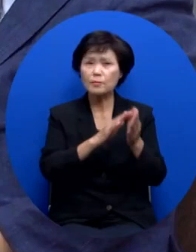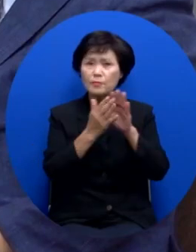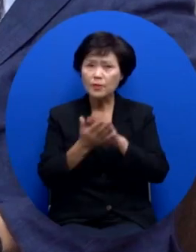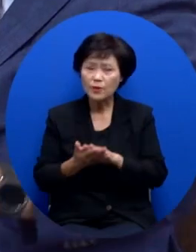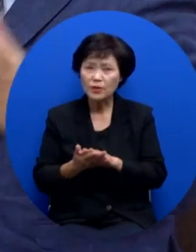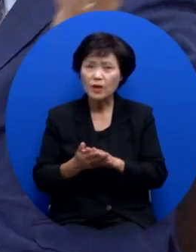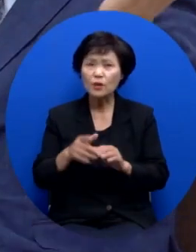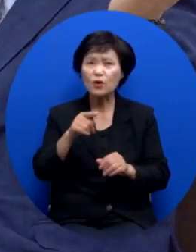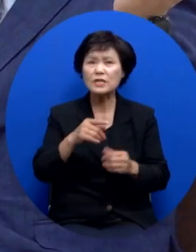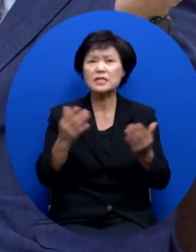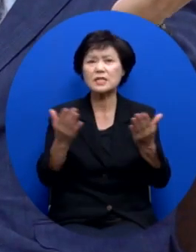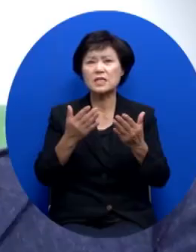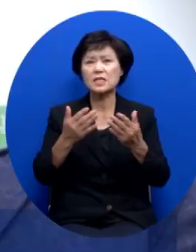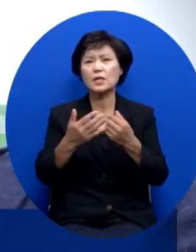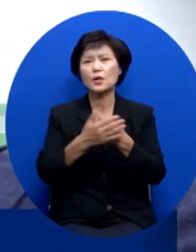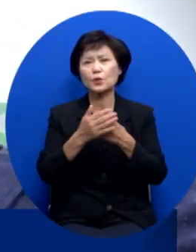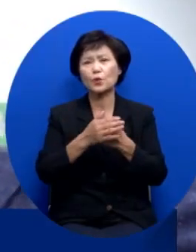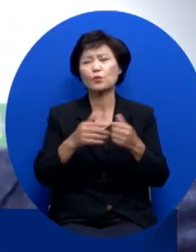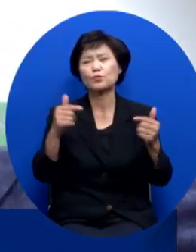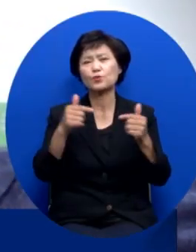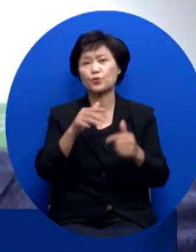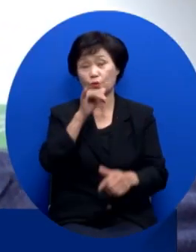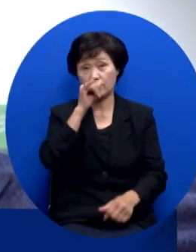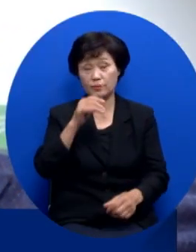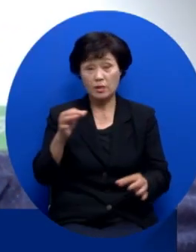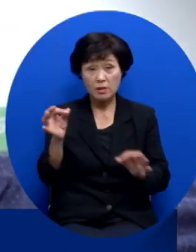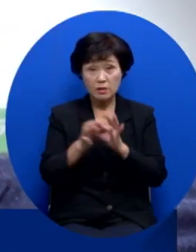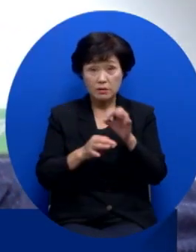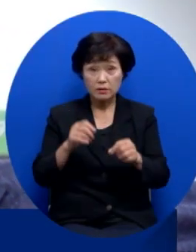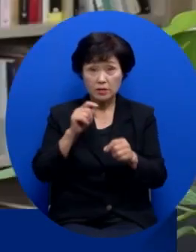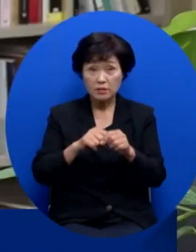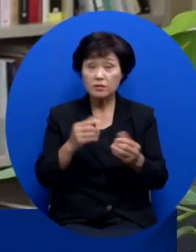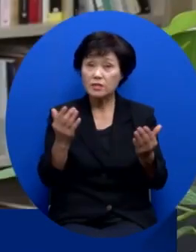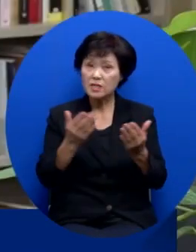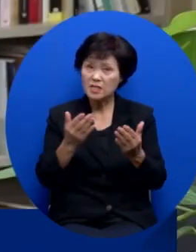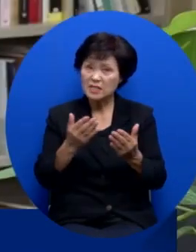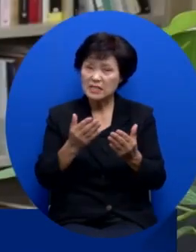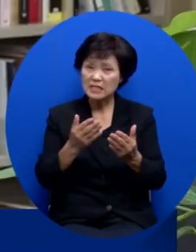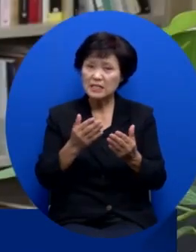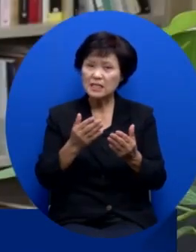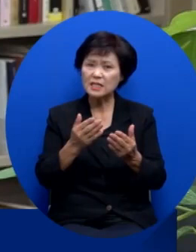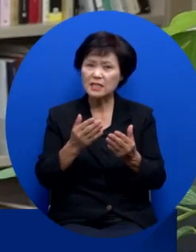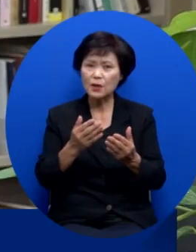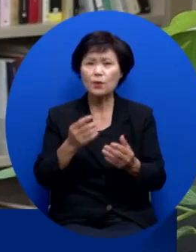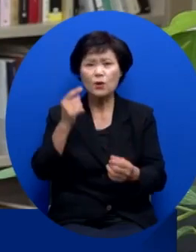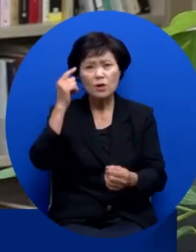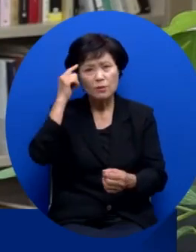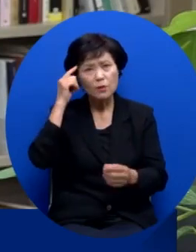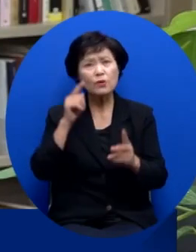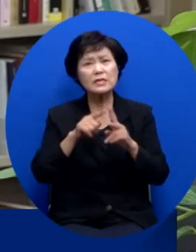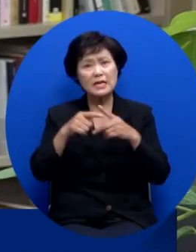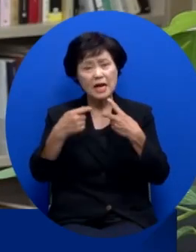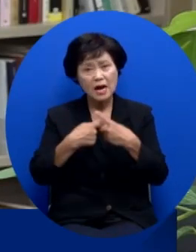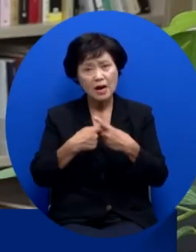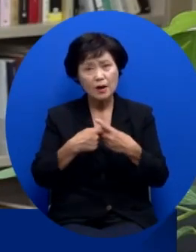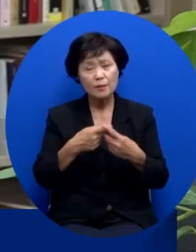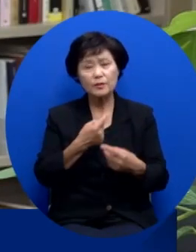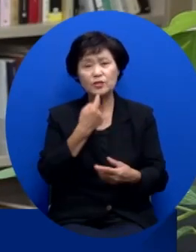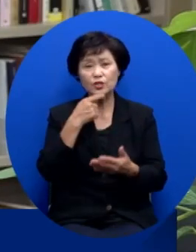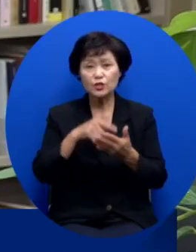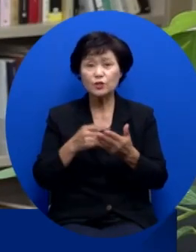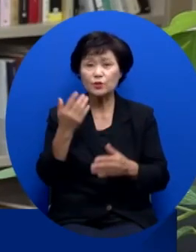줄어들고 있습니다. 그러니까 경제적인 거가 이제 부수적인 거라고 이해를 해야 이게 하기가 쉬운 것 같아요. 저